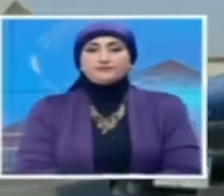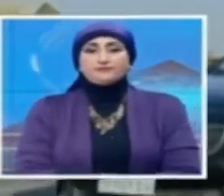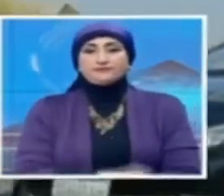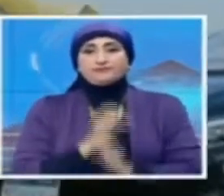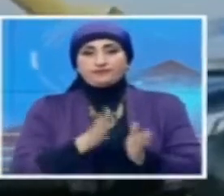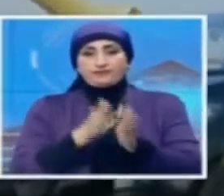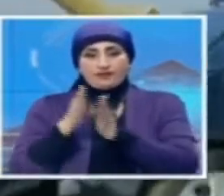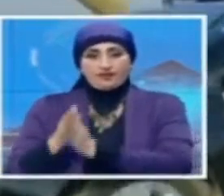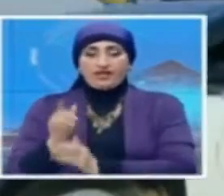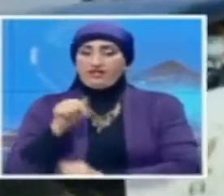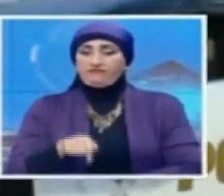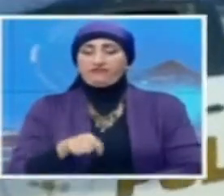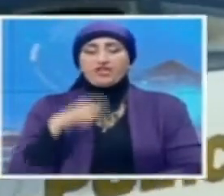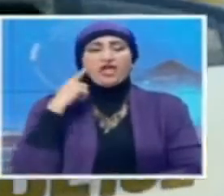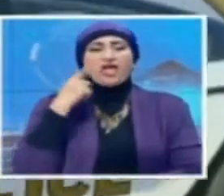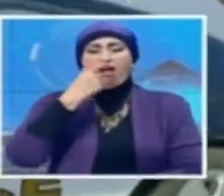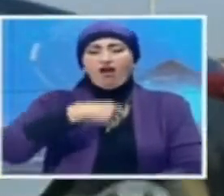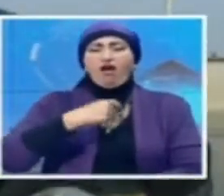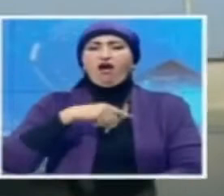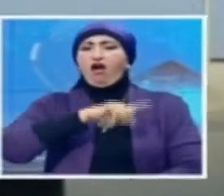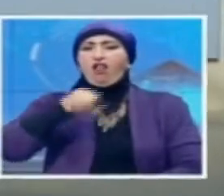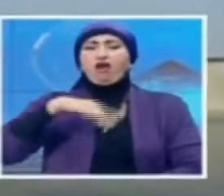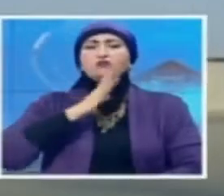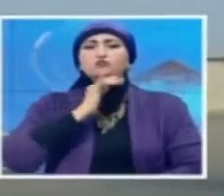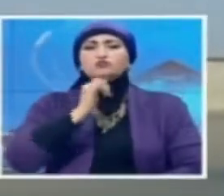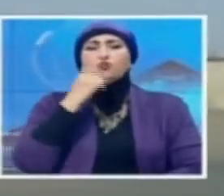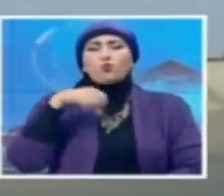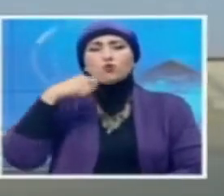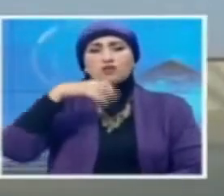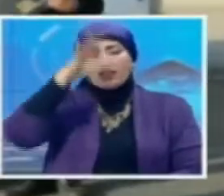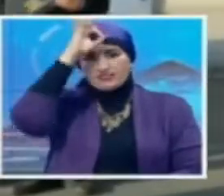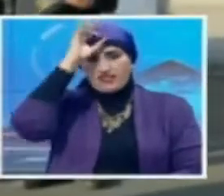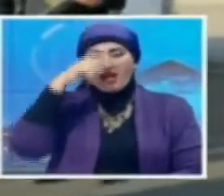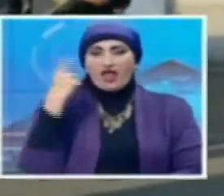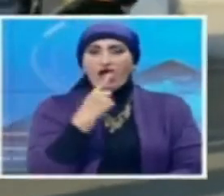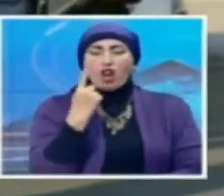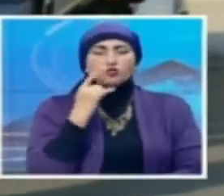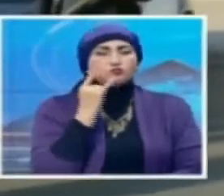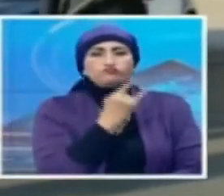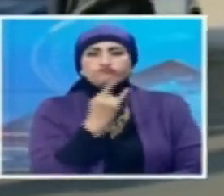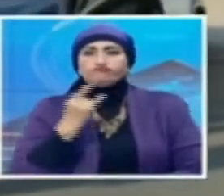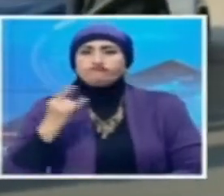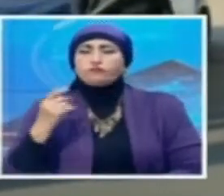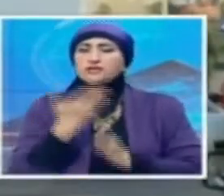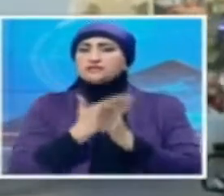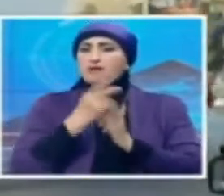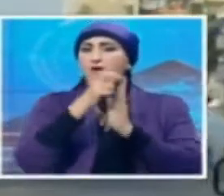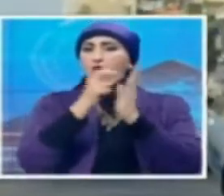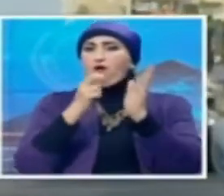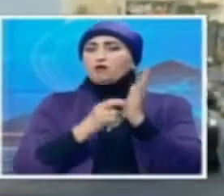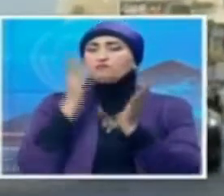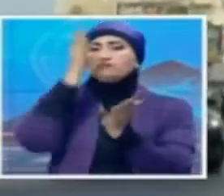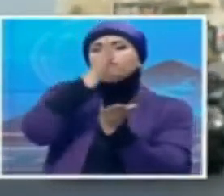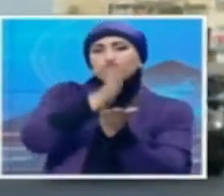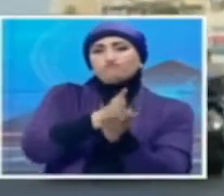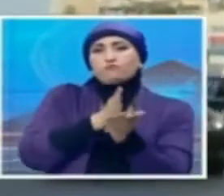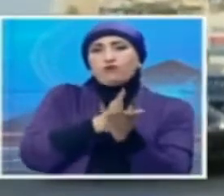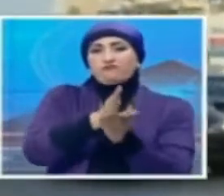جهود أمنية تبذلها أجهزة وزارة الداخلية لفرض سيادة القانون وضبط